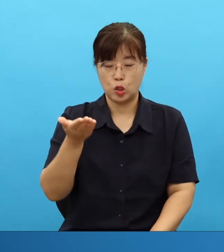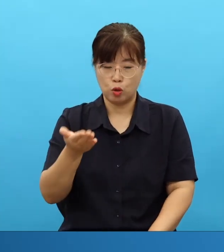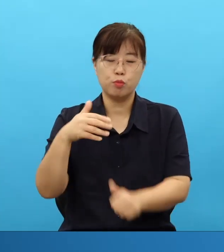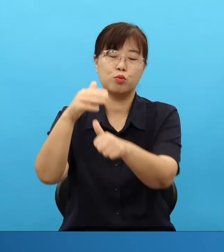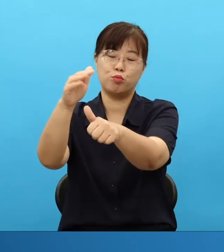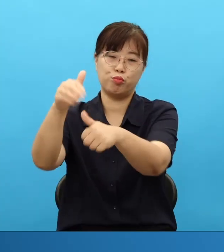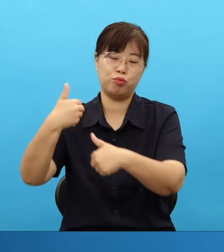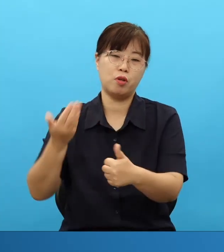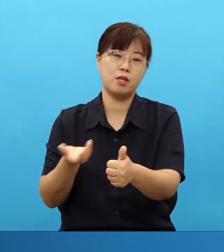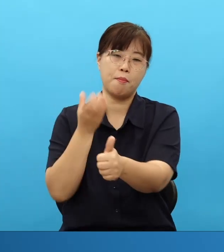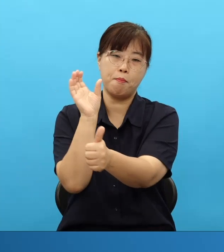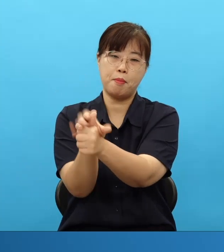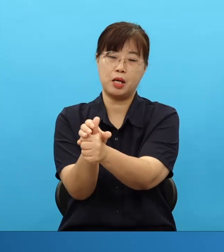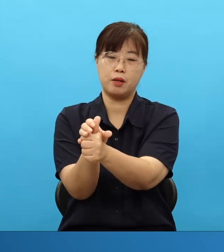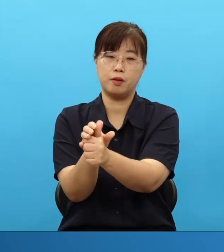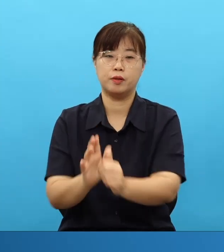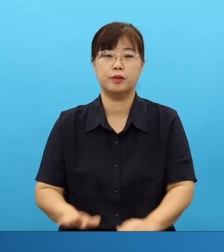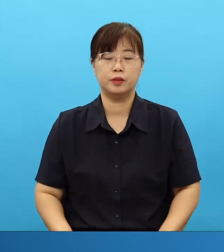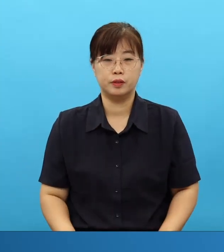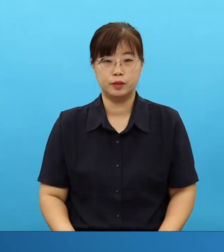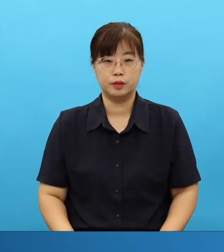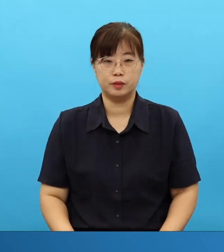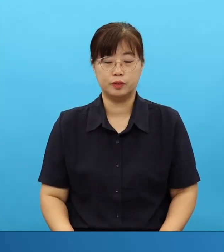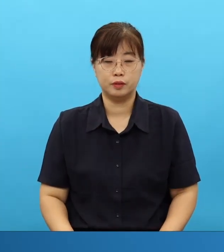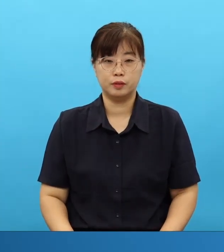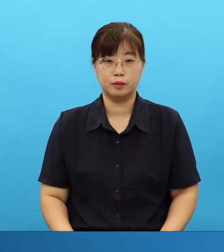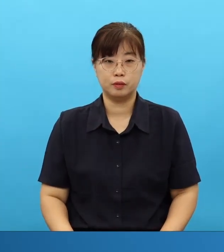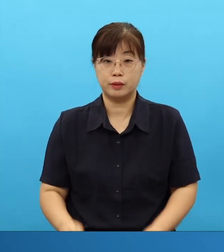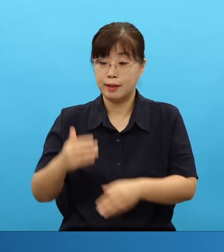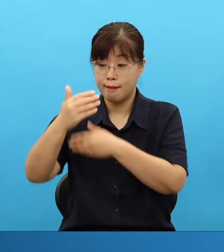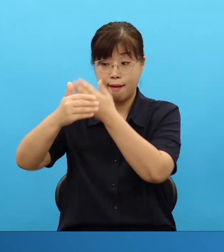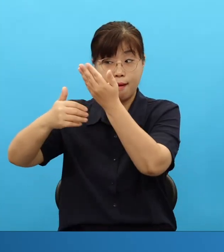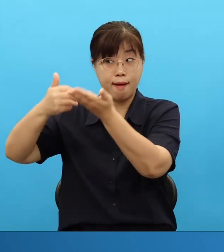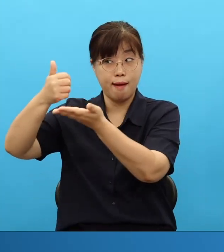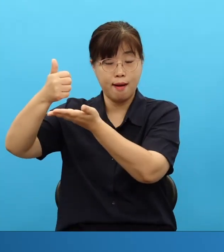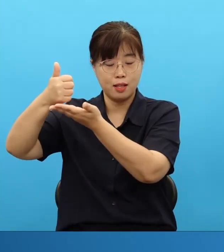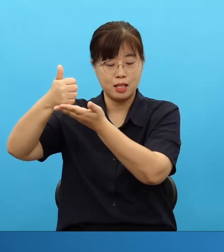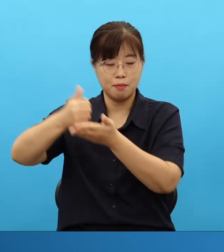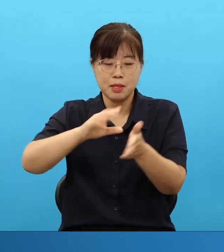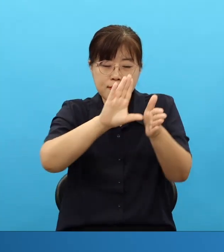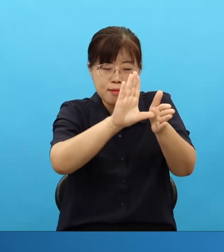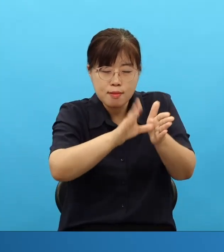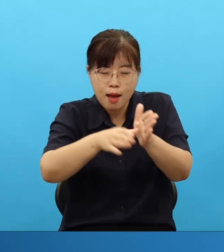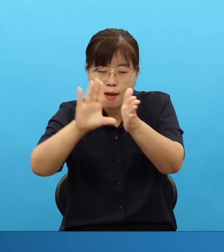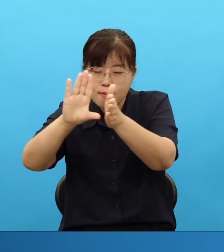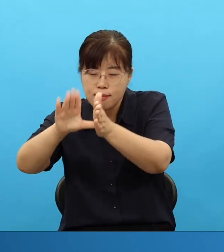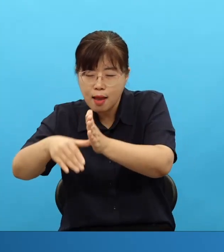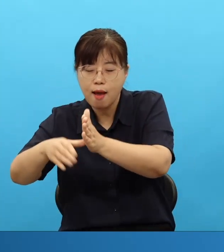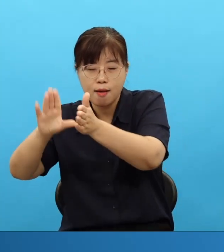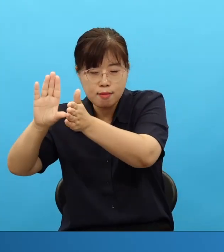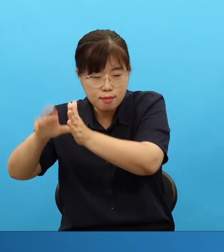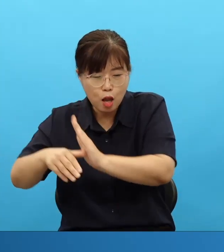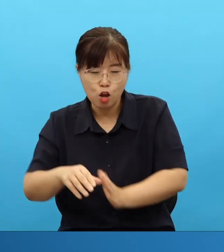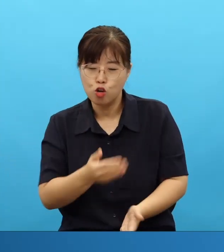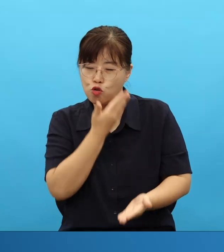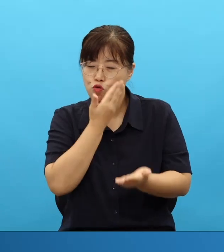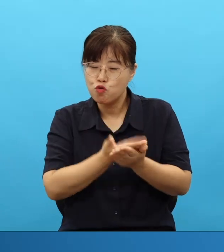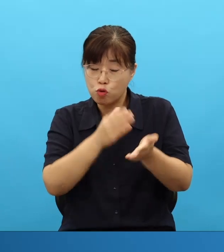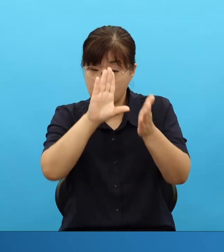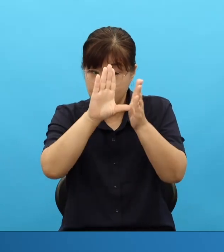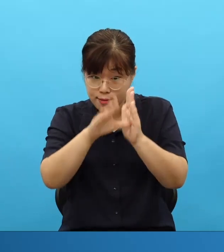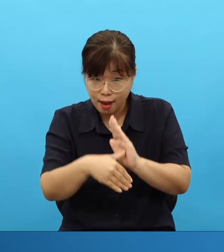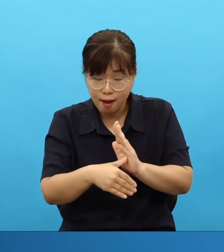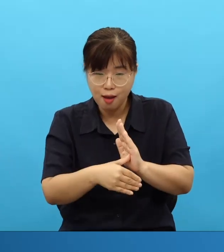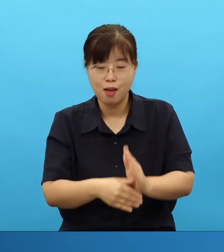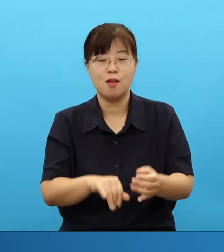거예요 시대마다 그때마다 하나님은 트를 준비하신 겁니다 확인해보세요